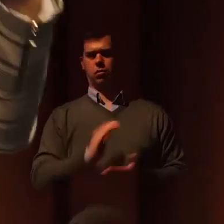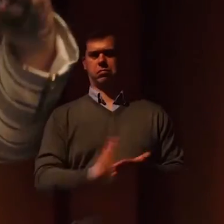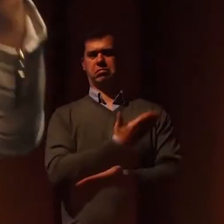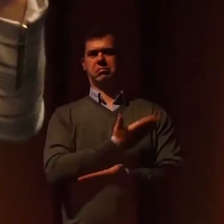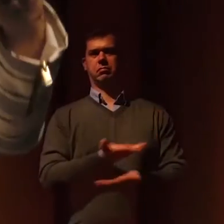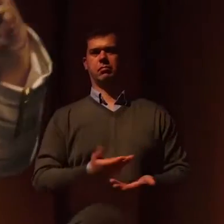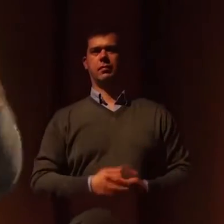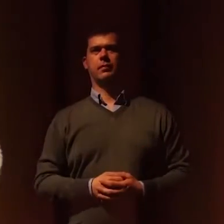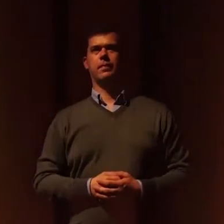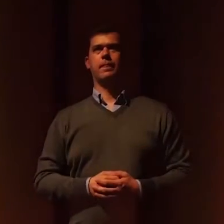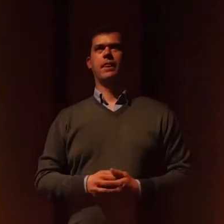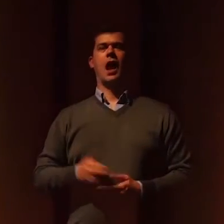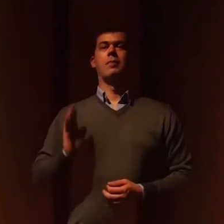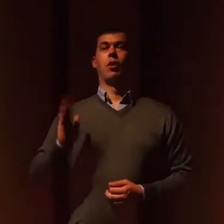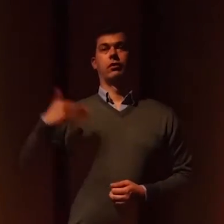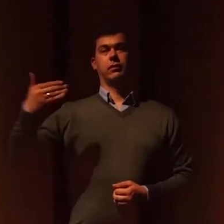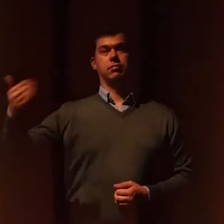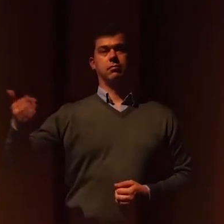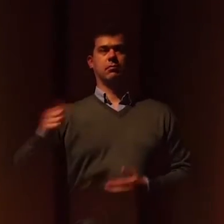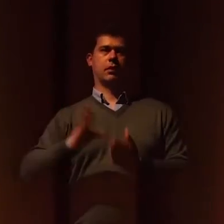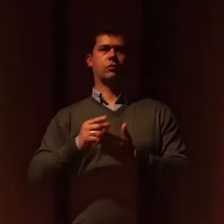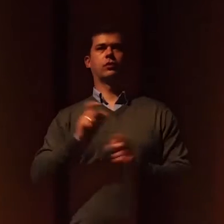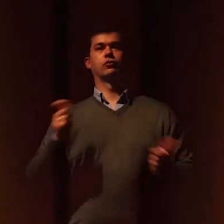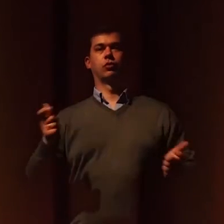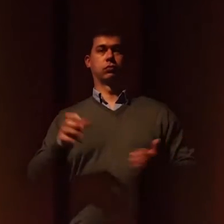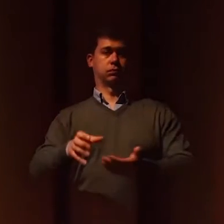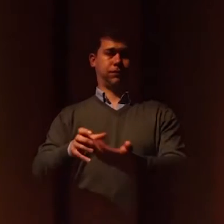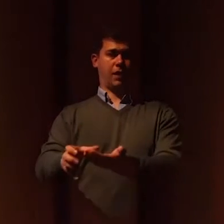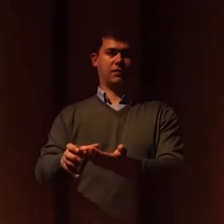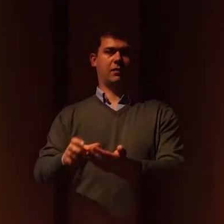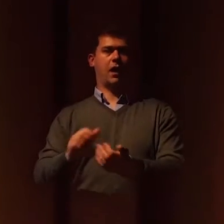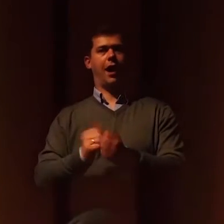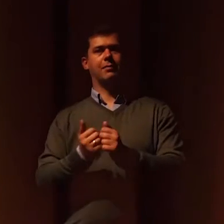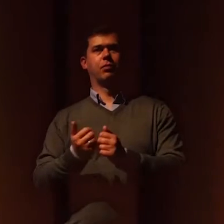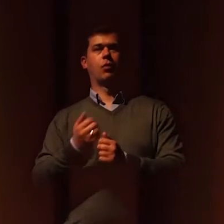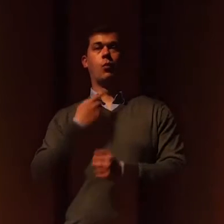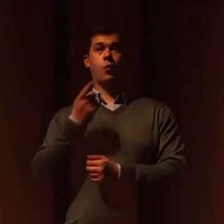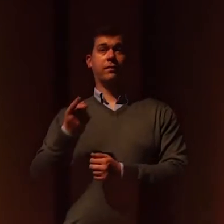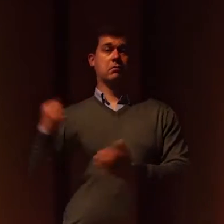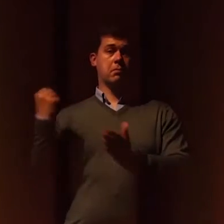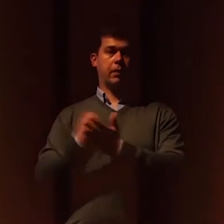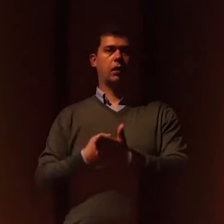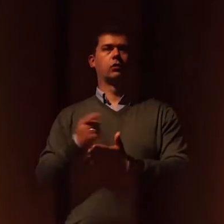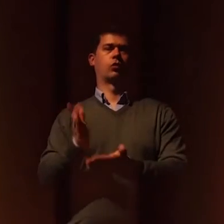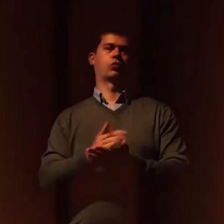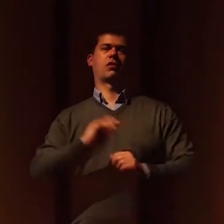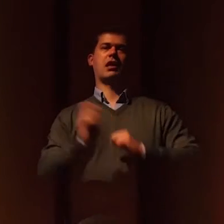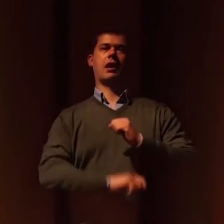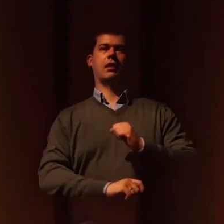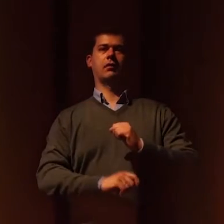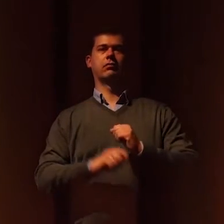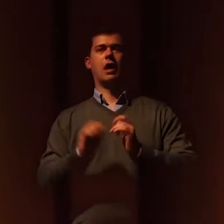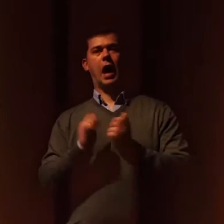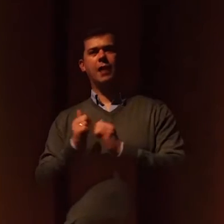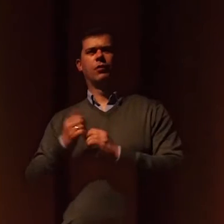tylko później się zastanawia je do jakiegoś aktu tam dojdzie innego niż mowa albo się penalizuje jak większości